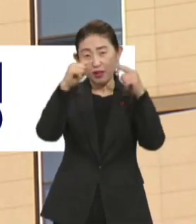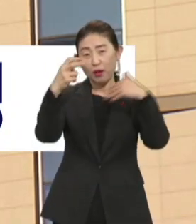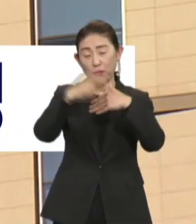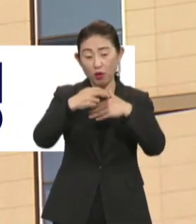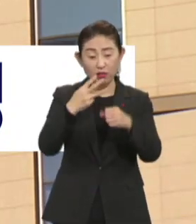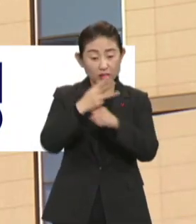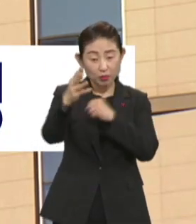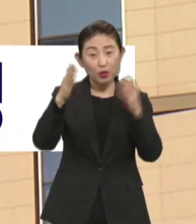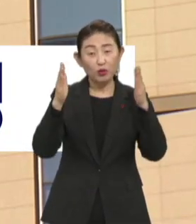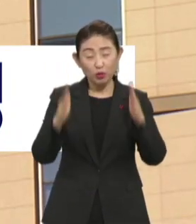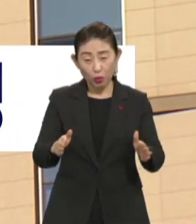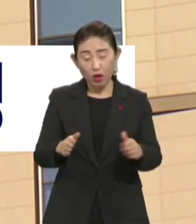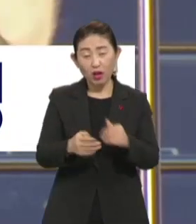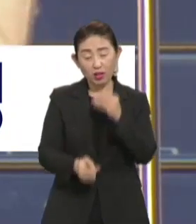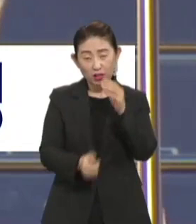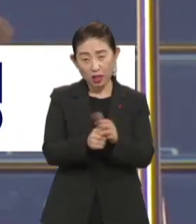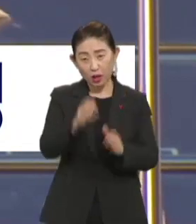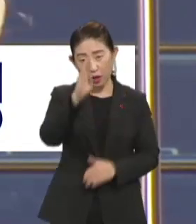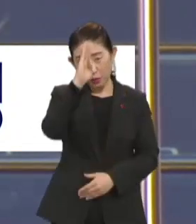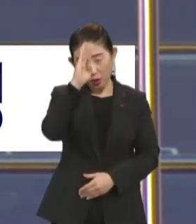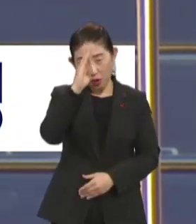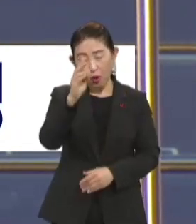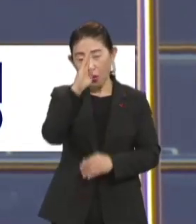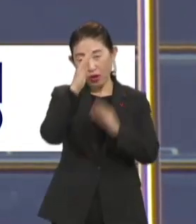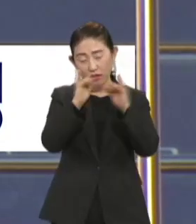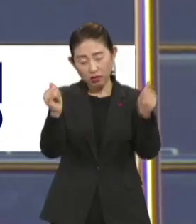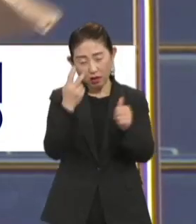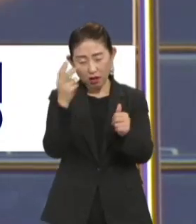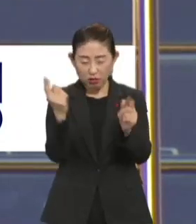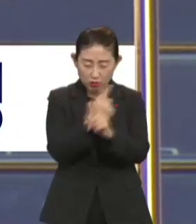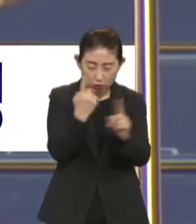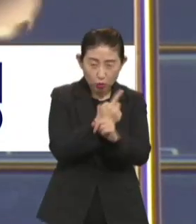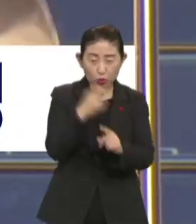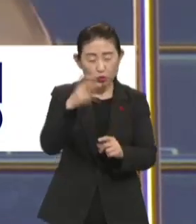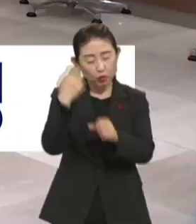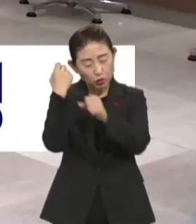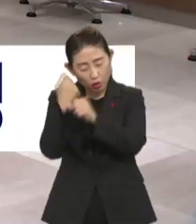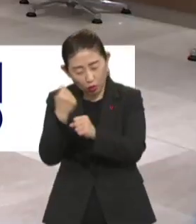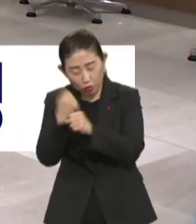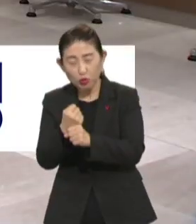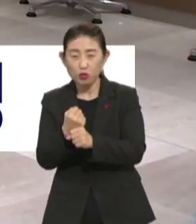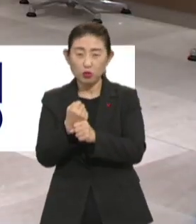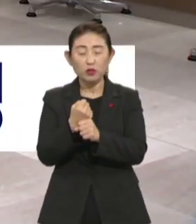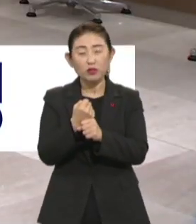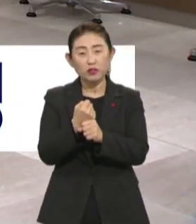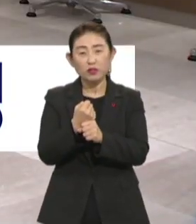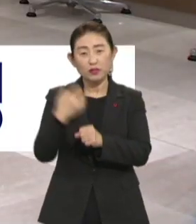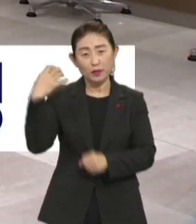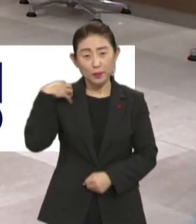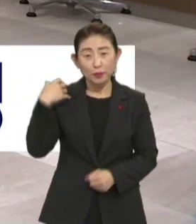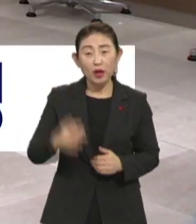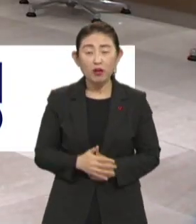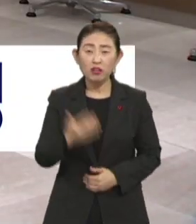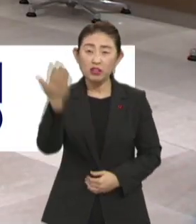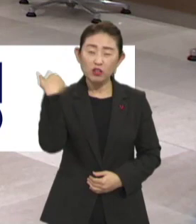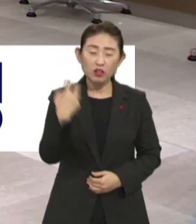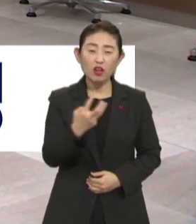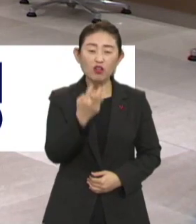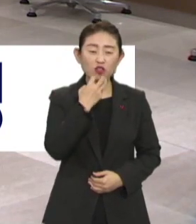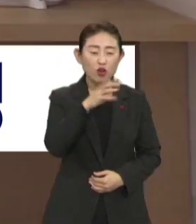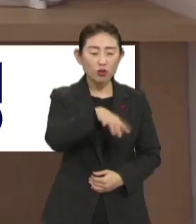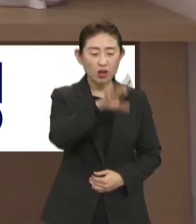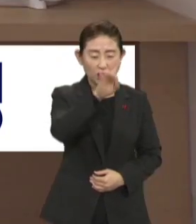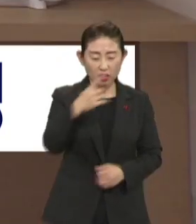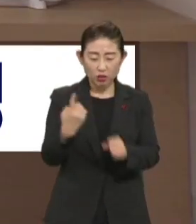희귀질환 환자 진료와 희귀질환 관리에 관한 연구 업무를 수행합니다 질병 관리청은 그동안 서울 한계